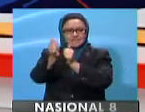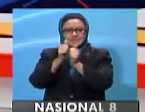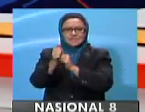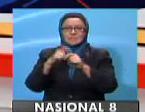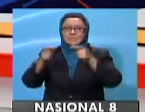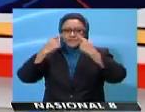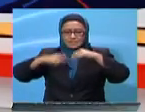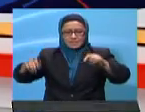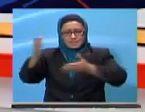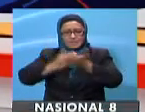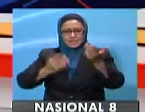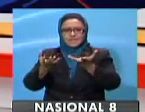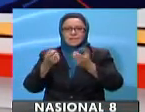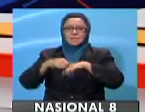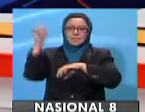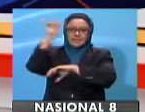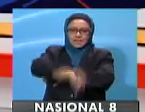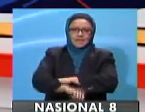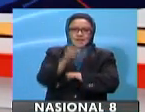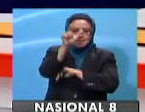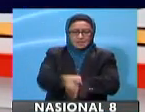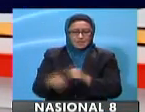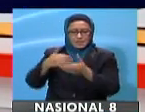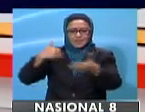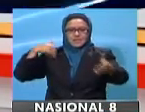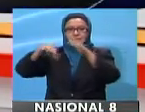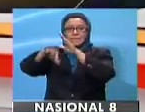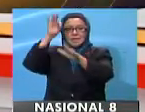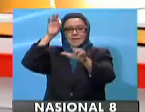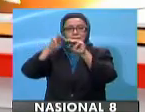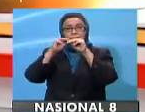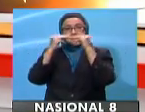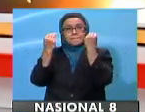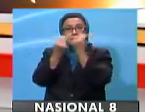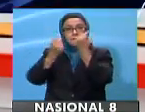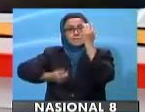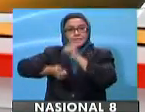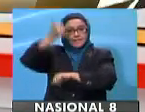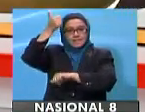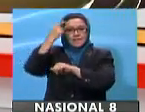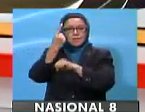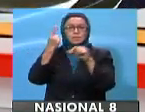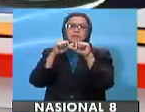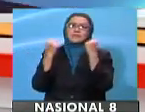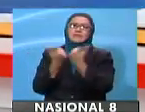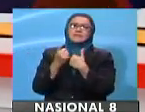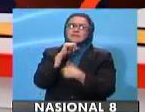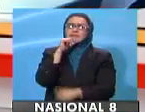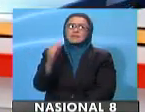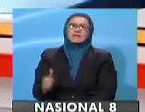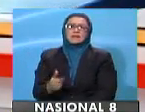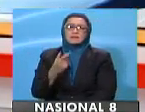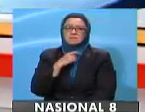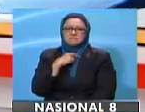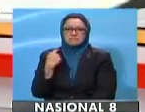Percubaan pihak tertentu untuk menjatuhkan calon sebelum pemilihan majlis tertinggi sesebuah persatuan bukan perkara biasa bagi calon Siasat Agong